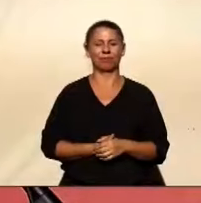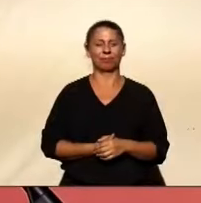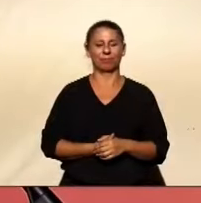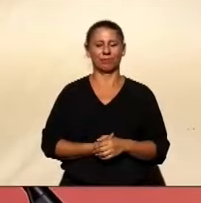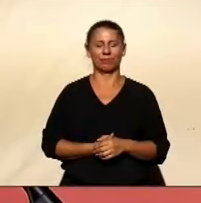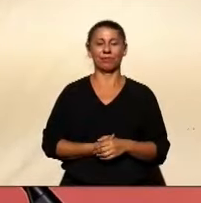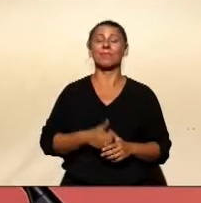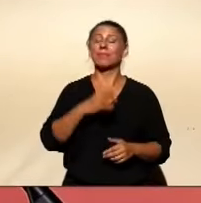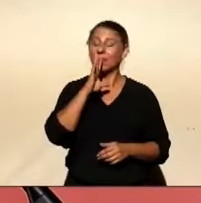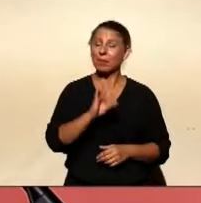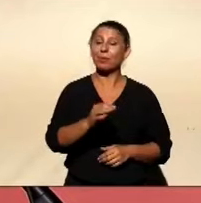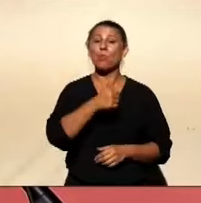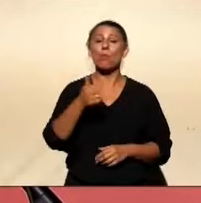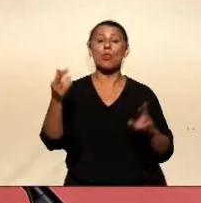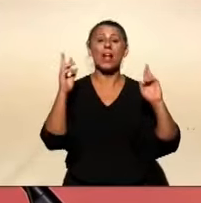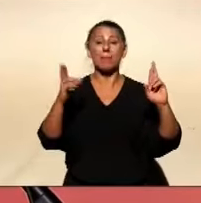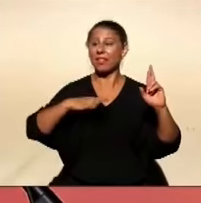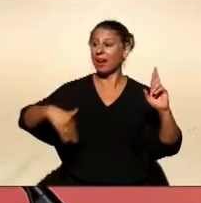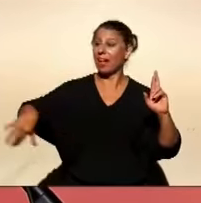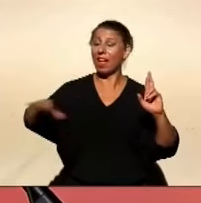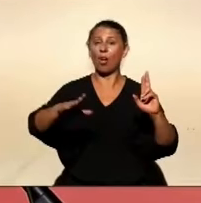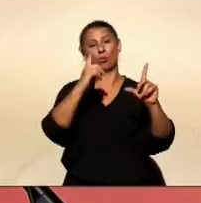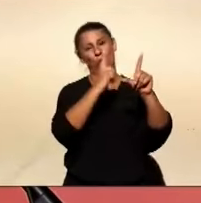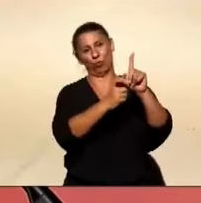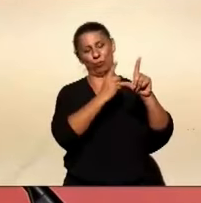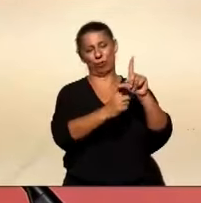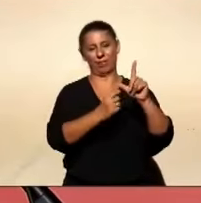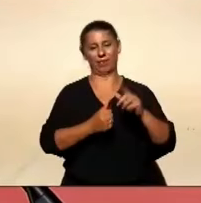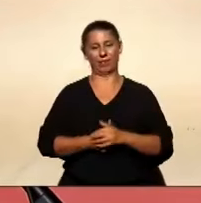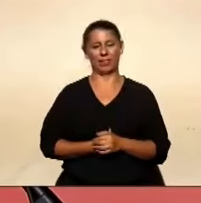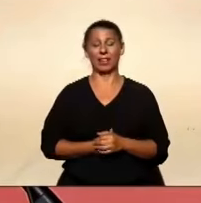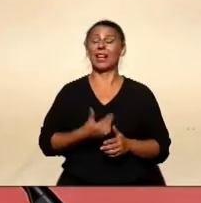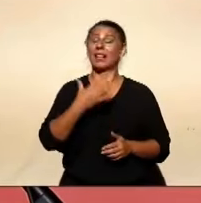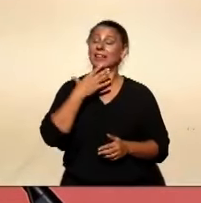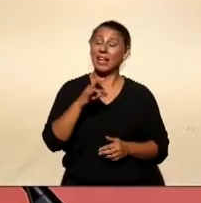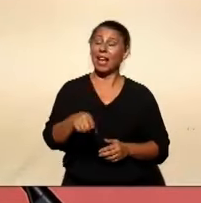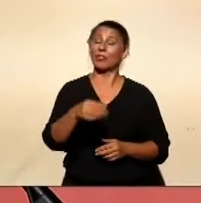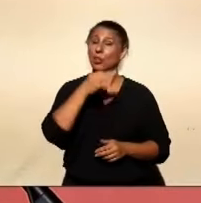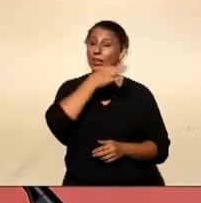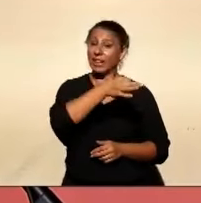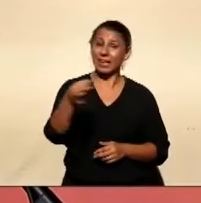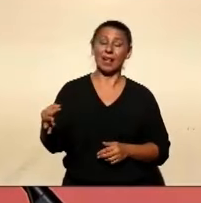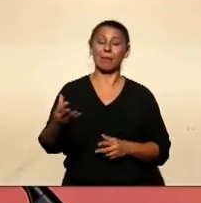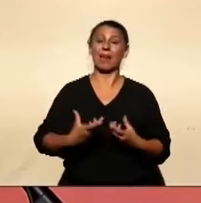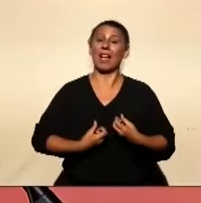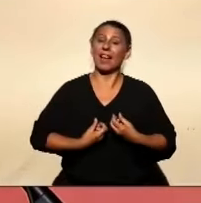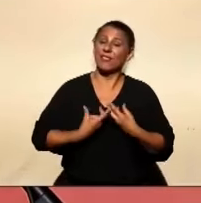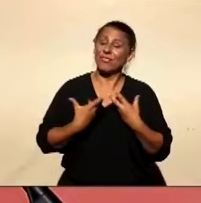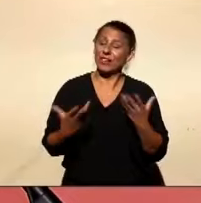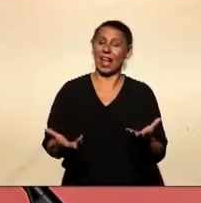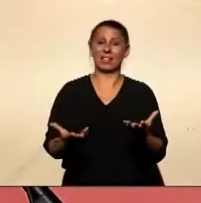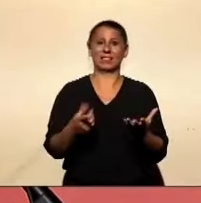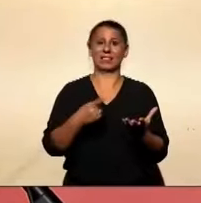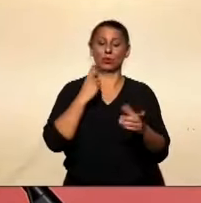πράγματι η μόνη ελπίδα για το λαό μας είναι το ΚΚΕ. Γι' αυτό και τονίζουμε ότι εκφράζει